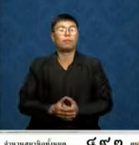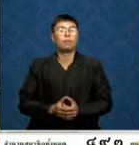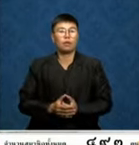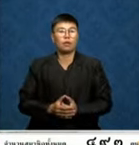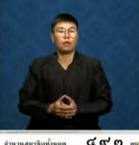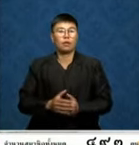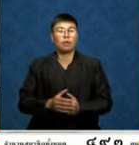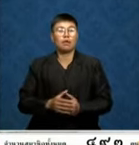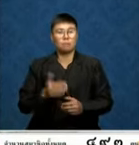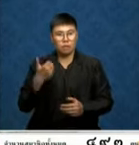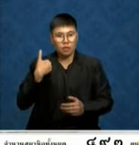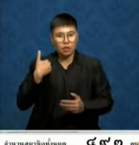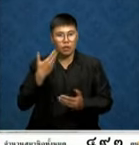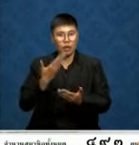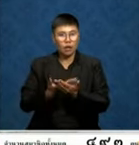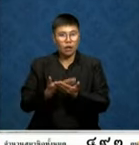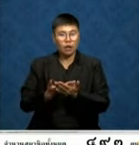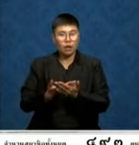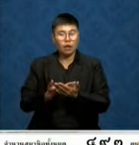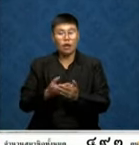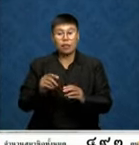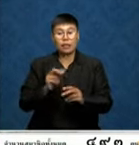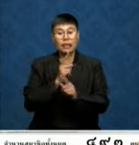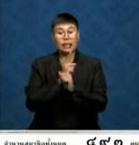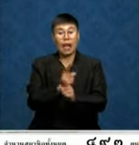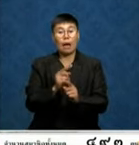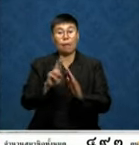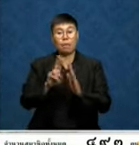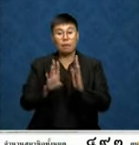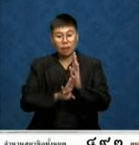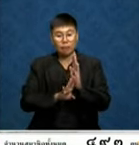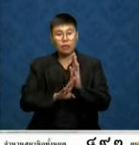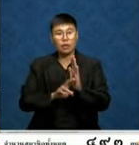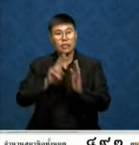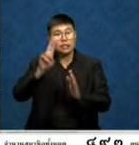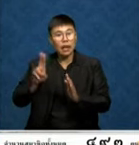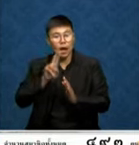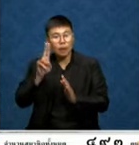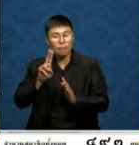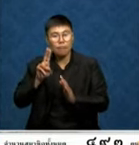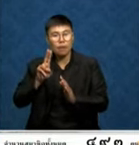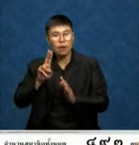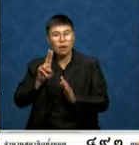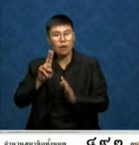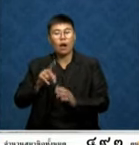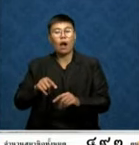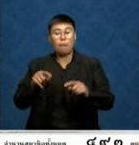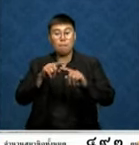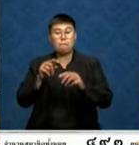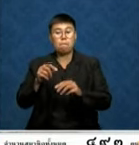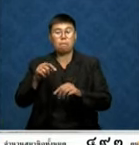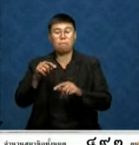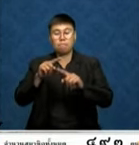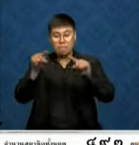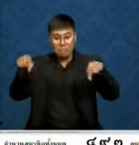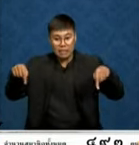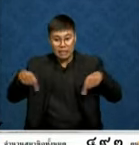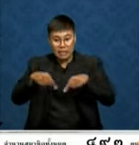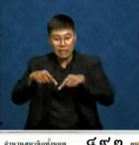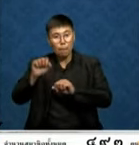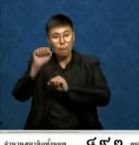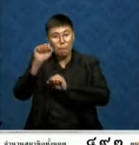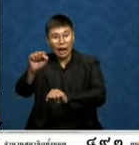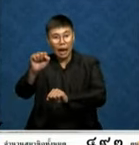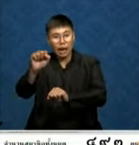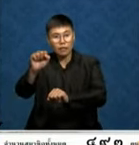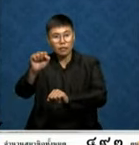ที่ถูกมีระเบียบอยู่แล้วว่าจะต้องใช้ในพื้นที่ที่เป็นพื้นที่ประกาศเท่านั้นแต่ปัญหาที่เกิดขึ้นครับท่านประธ